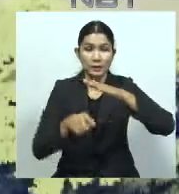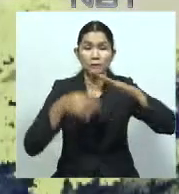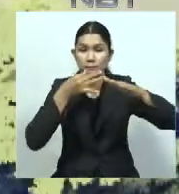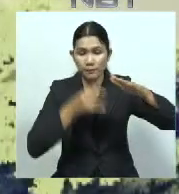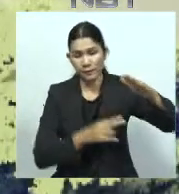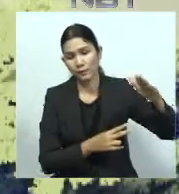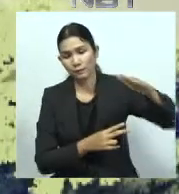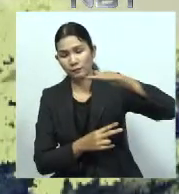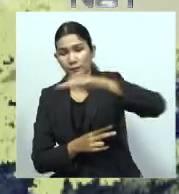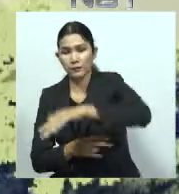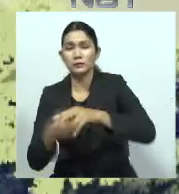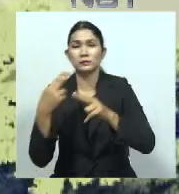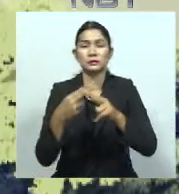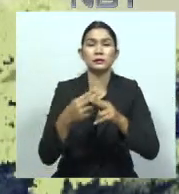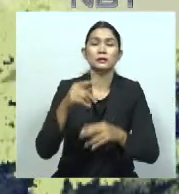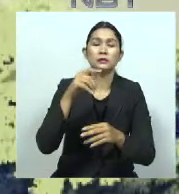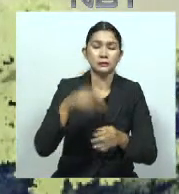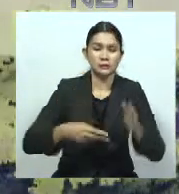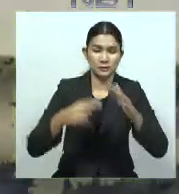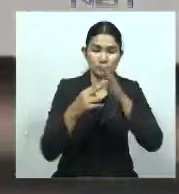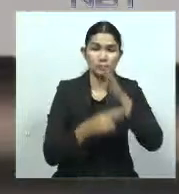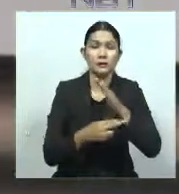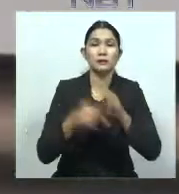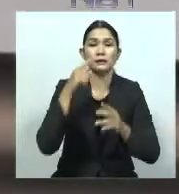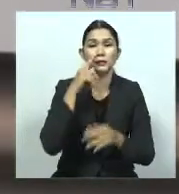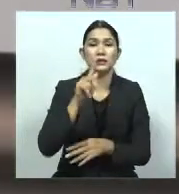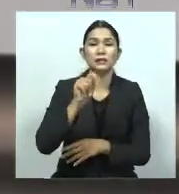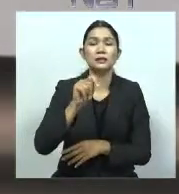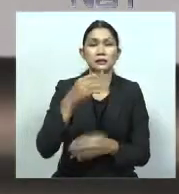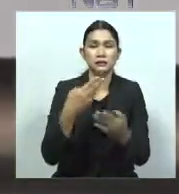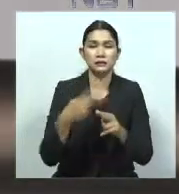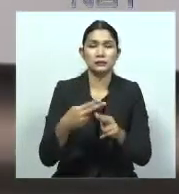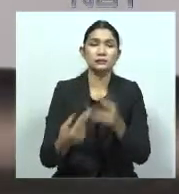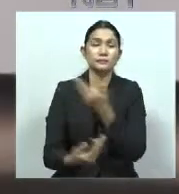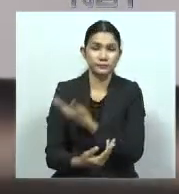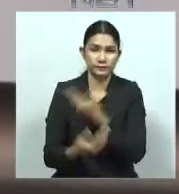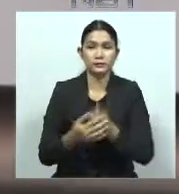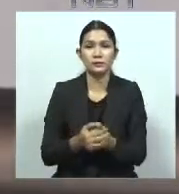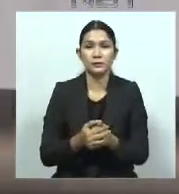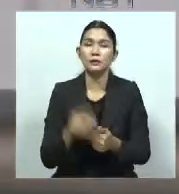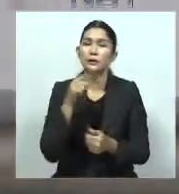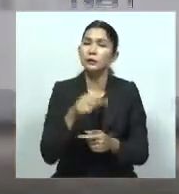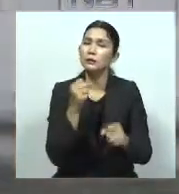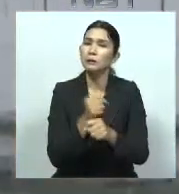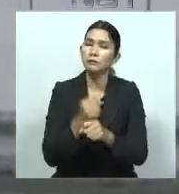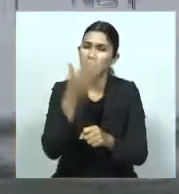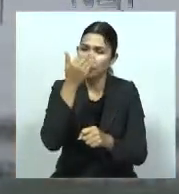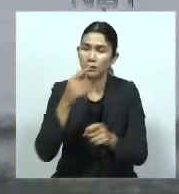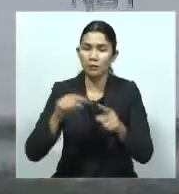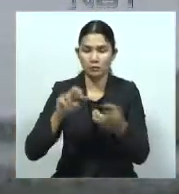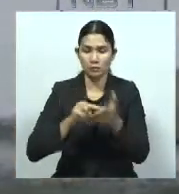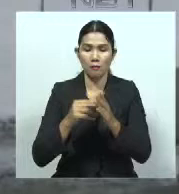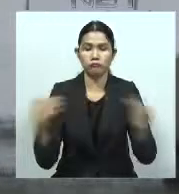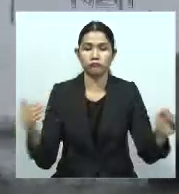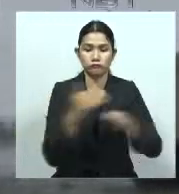านตินสุรานนท์มาจนถึงปัจจุบันจุดประสงค์ของการสร้างสะพานแห่งนี้คือการรองรับการคมนาคมทางรถยนต์โด